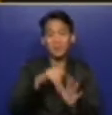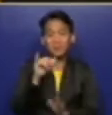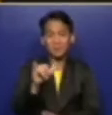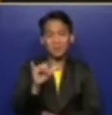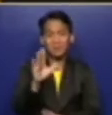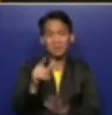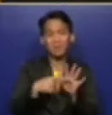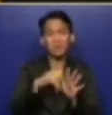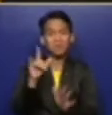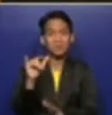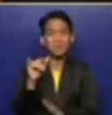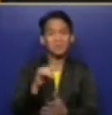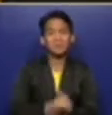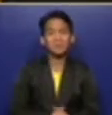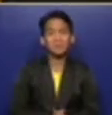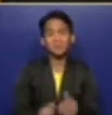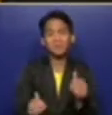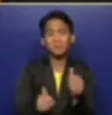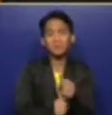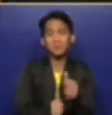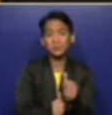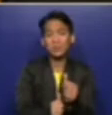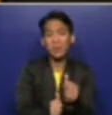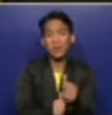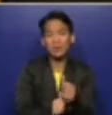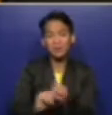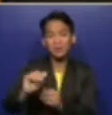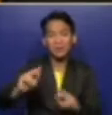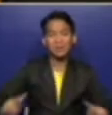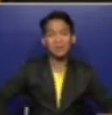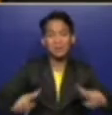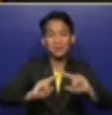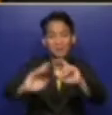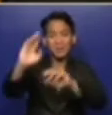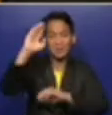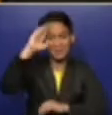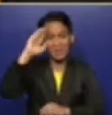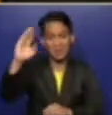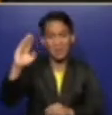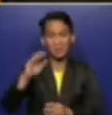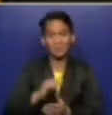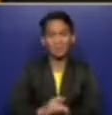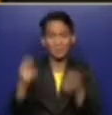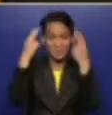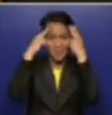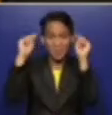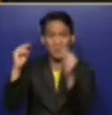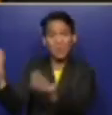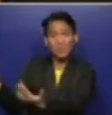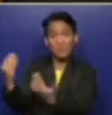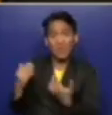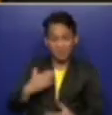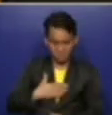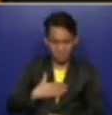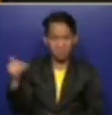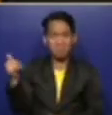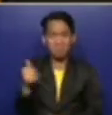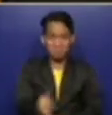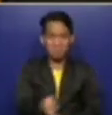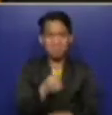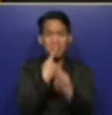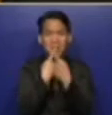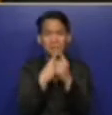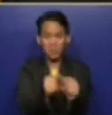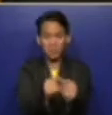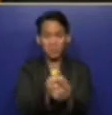ช่วยว่าการกระทรวงกลาโหมได้รับมอบหมายจากท่านรัฐมนตรีนะครับให้มาตอบกระทู้ถามของท่านสมาชิก ท่านรัฐมนตรี